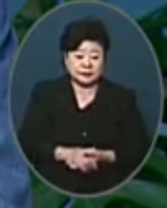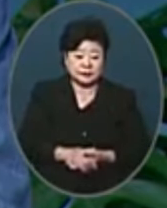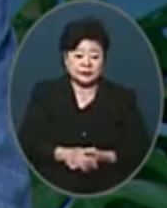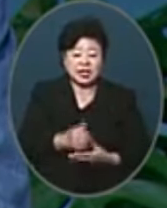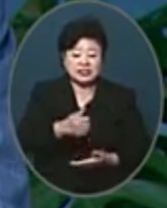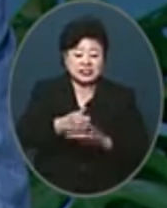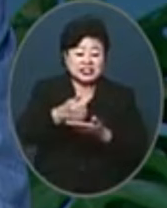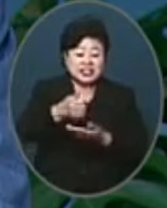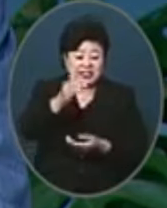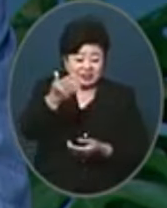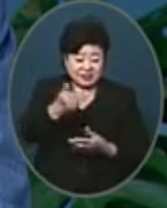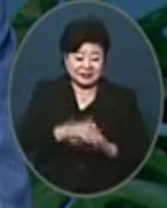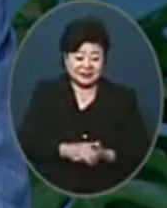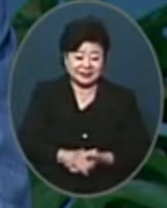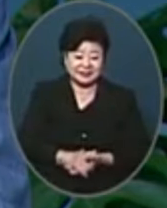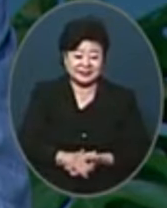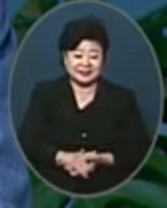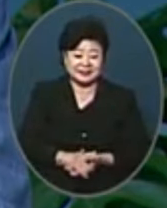칭찬이 되어 있습니다.